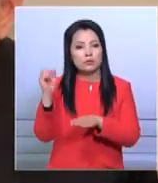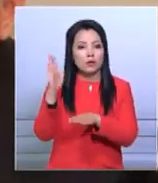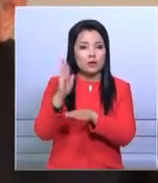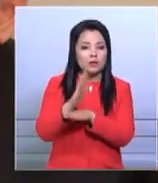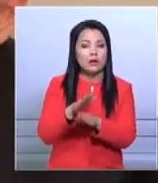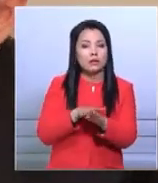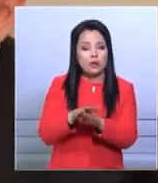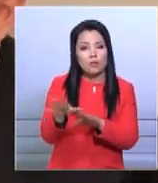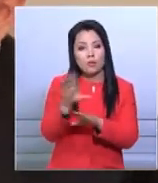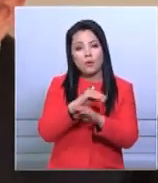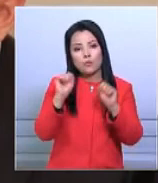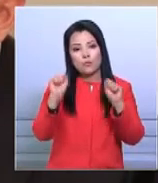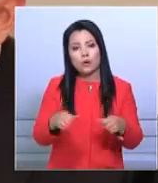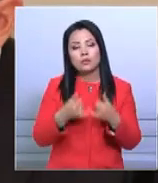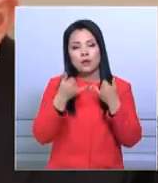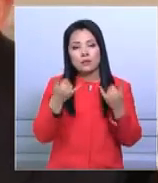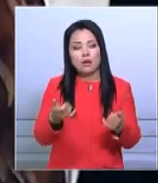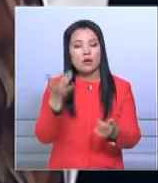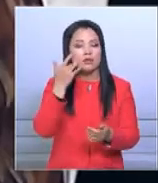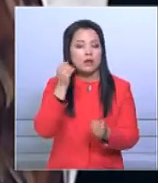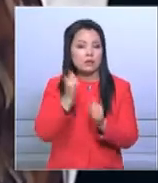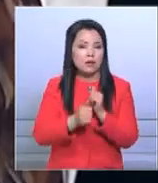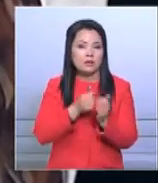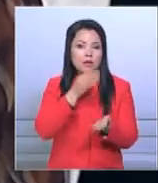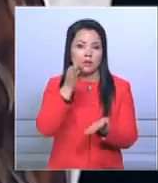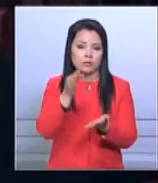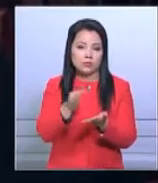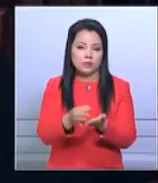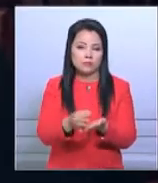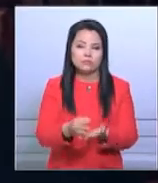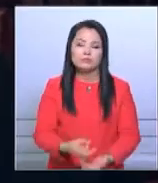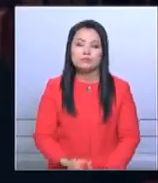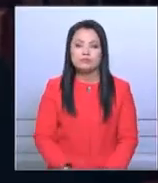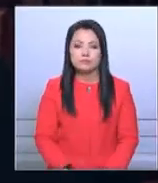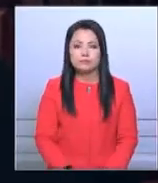барлық мүмкіндік бар екенін әрдайым айтып отырады.